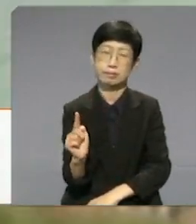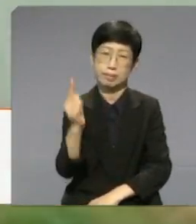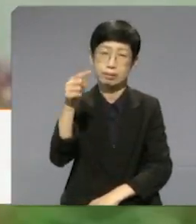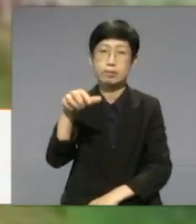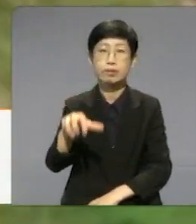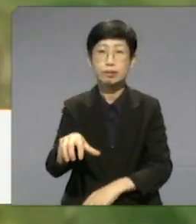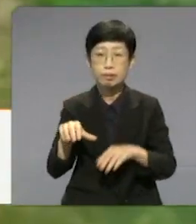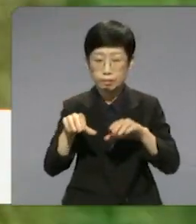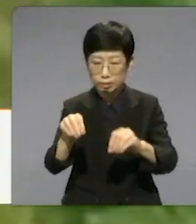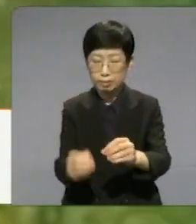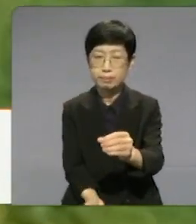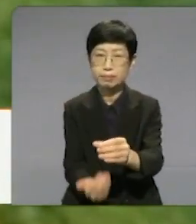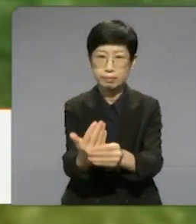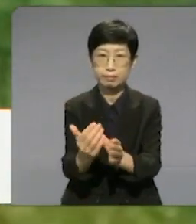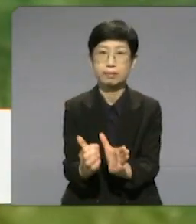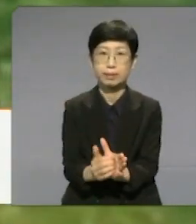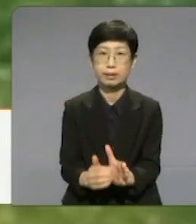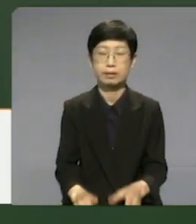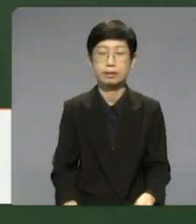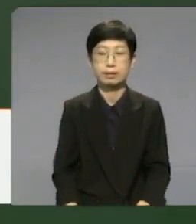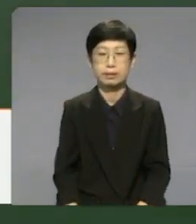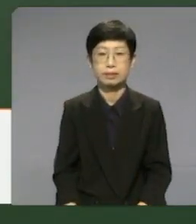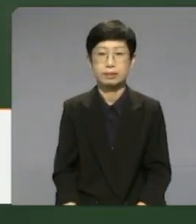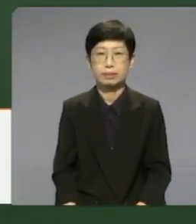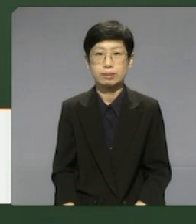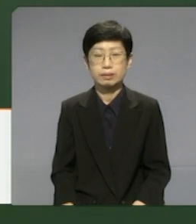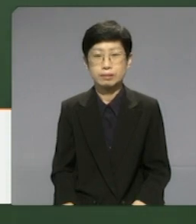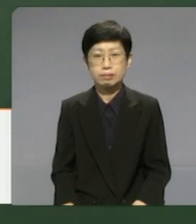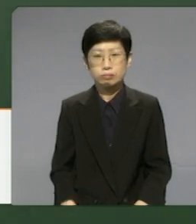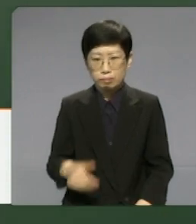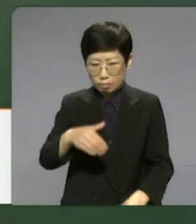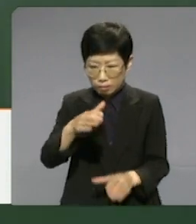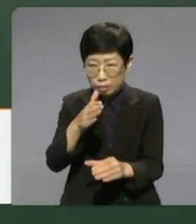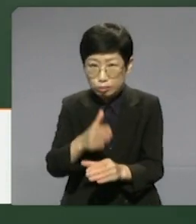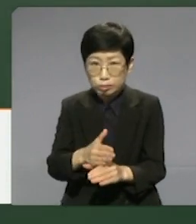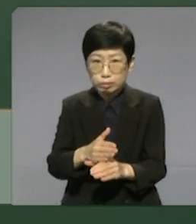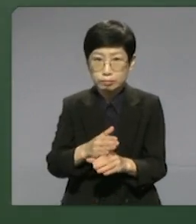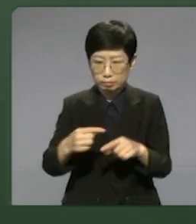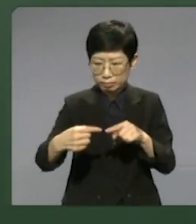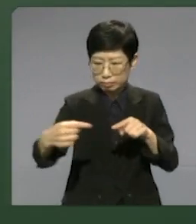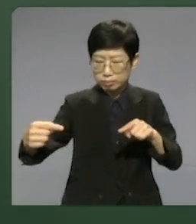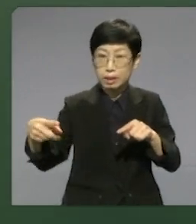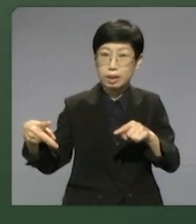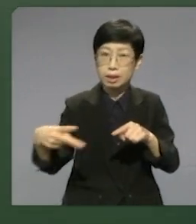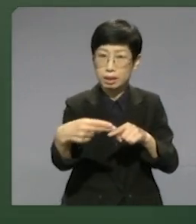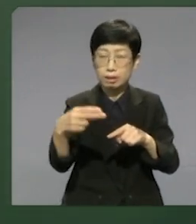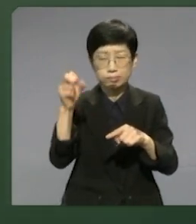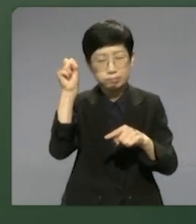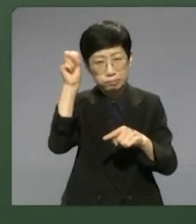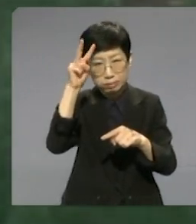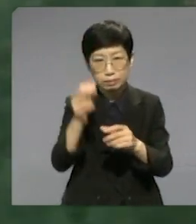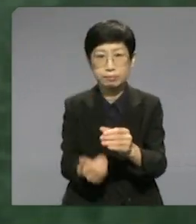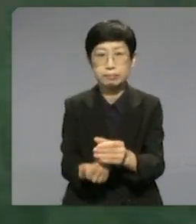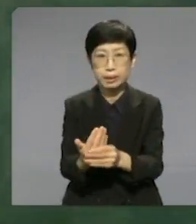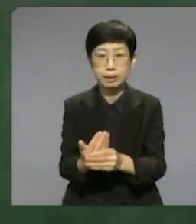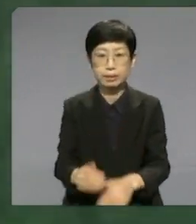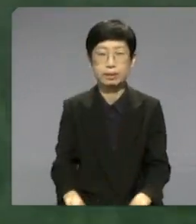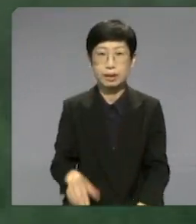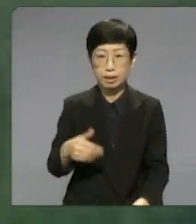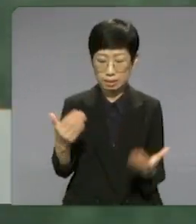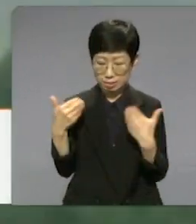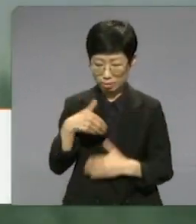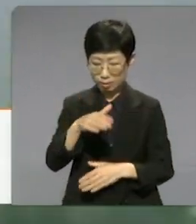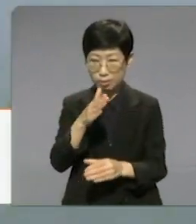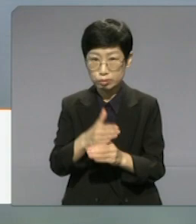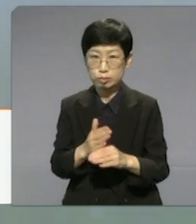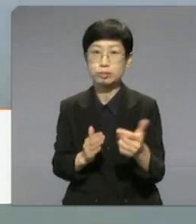상공에서 멈추는 사고가 발생했습니다. 협곡을 건너던 중 케이블 하나가 갑자기 끊어진 겁니다. 마침 학교에 가려던